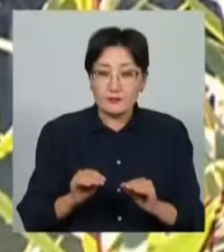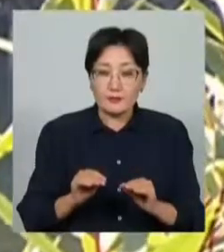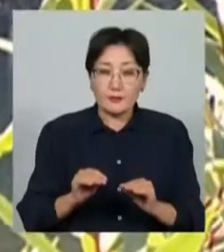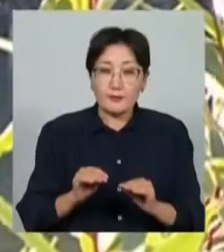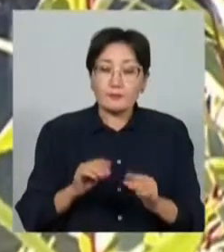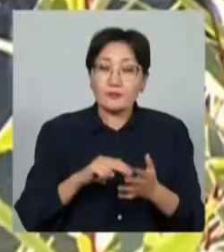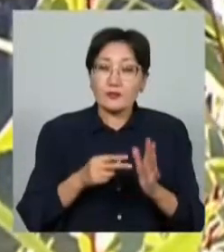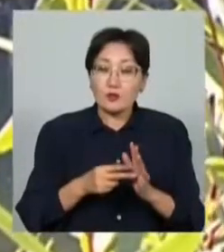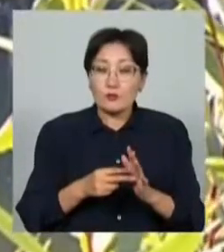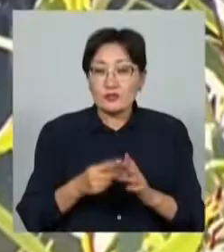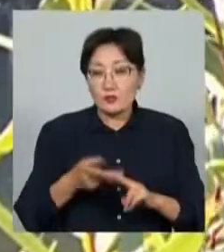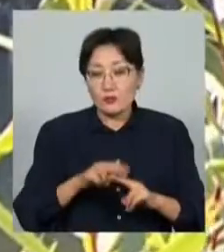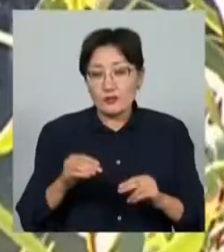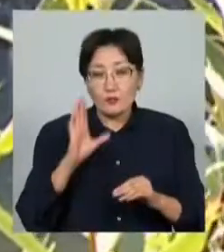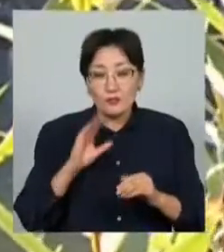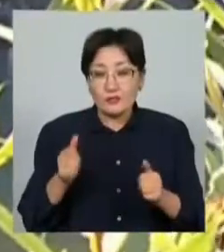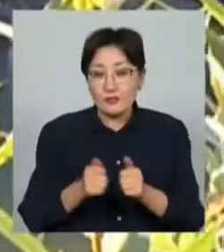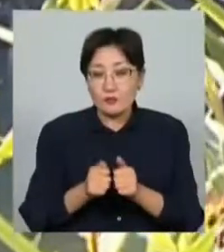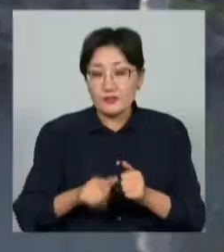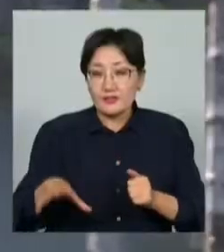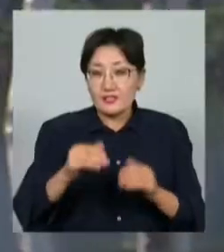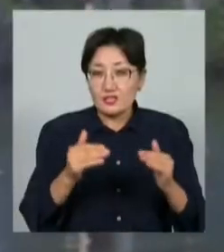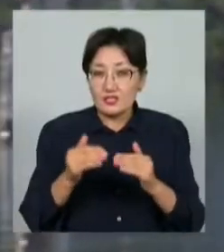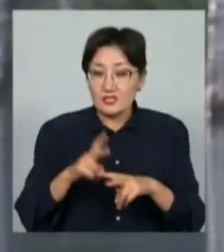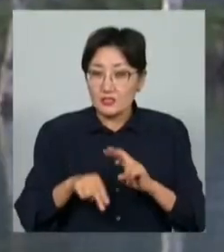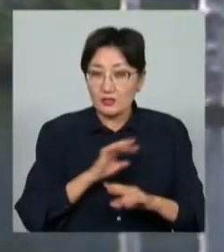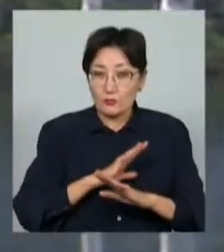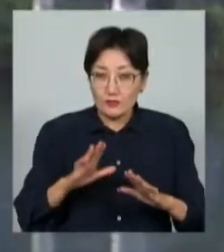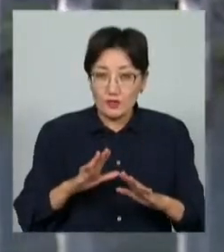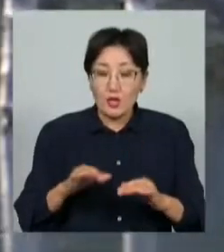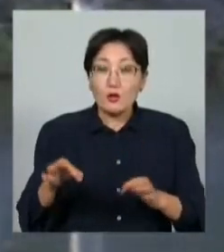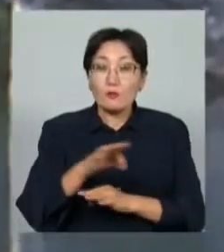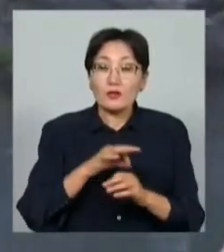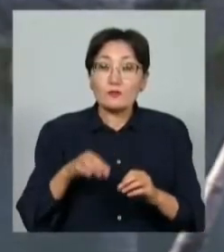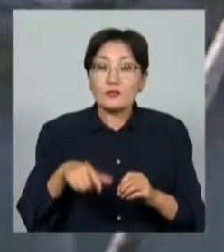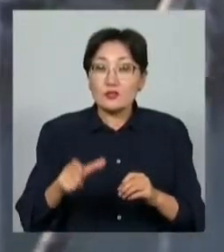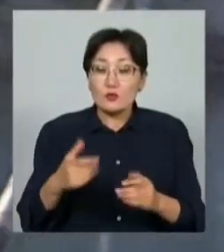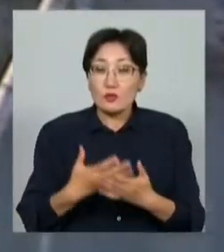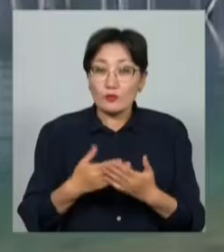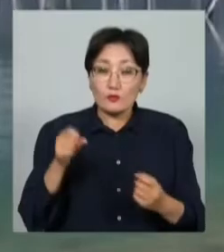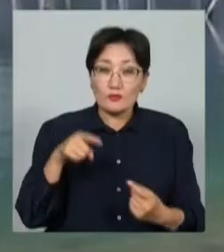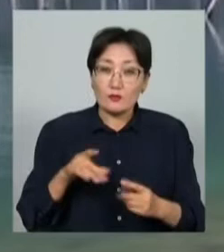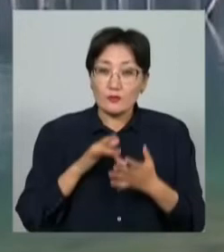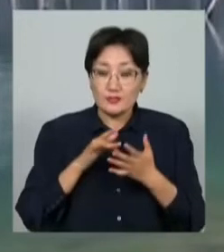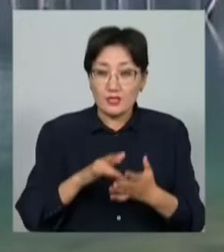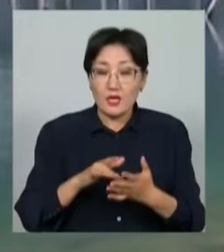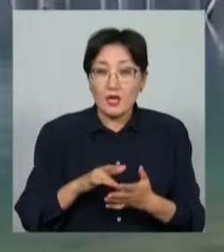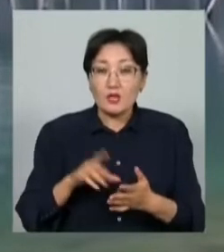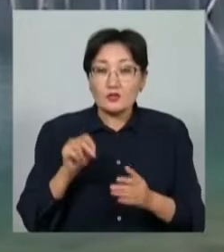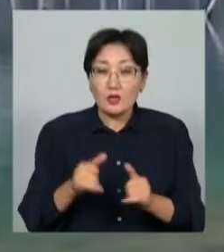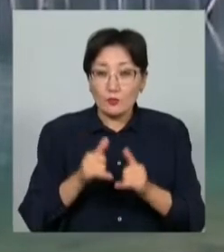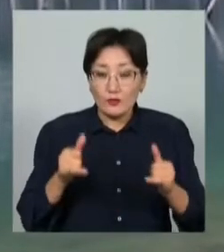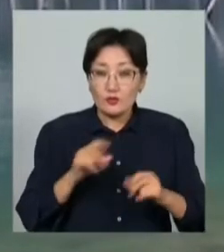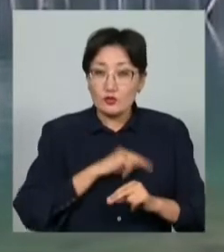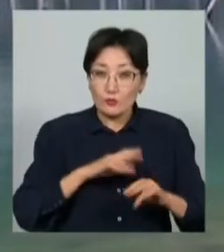қағидасына сүйенеді. Бұл көлдерге жақын маңда бірде-бір нысан салынбайды деген сөз. Жоба авторларының болжамы бойынша туристер ағыны артып, жұмыс